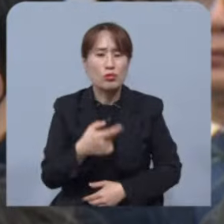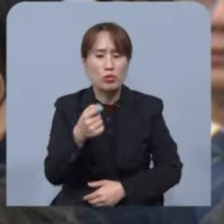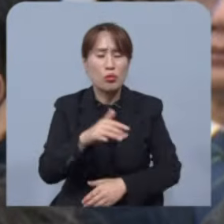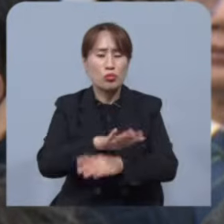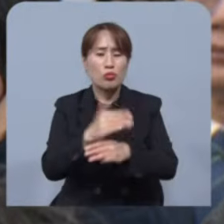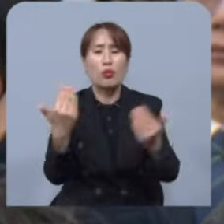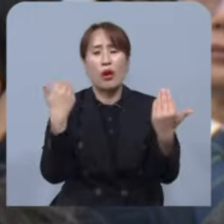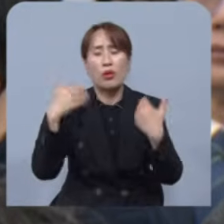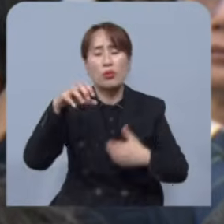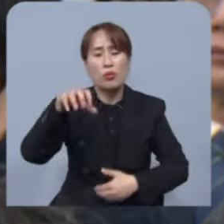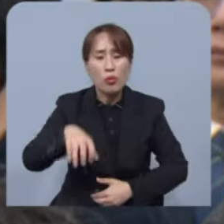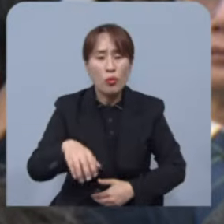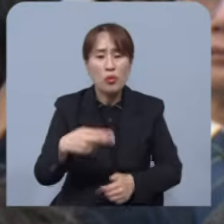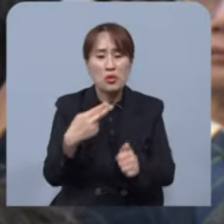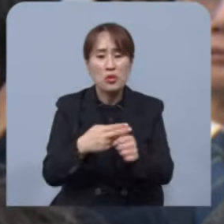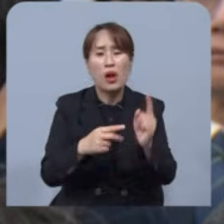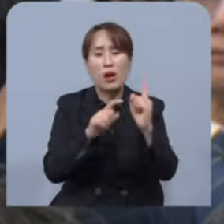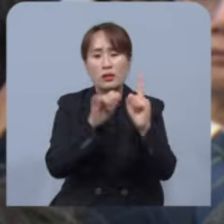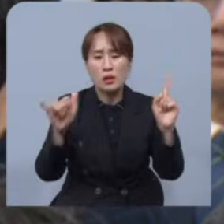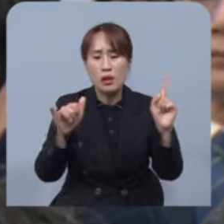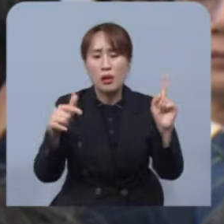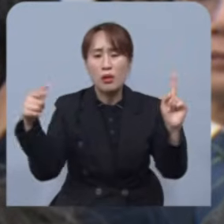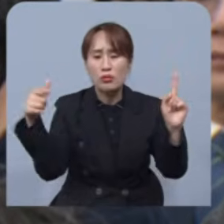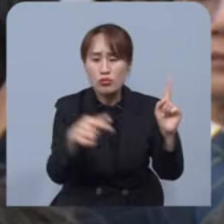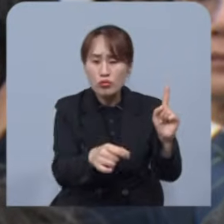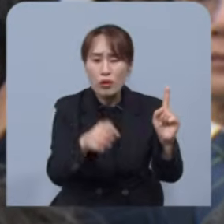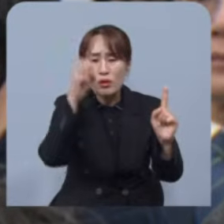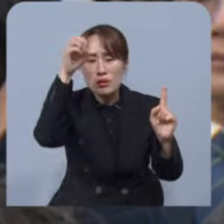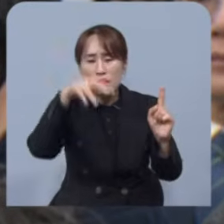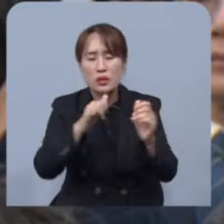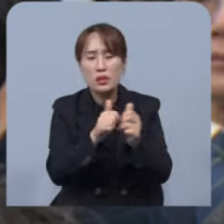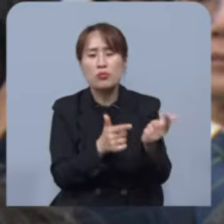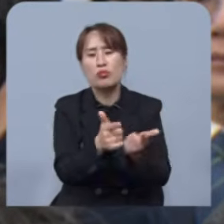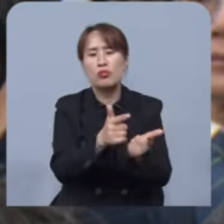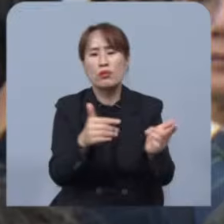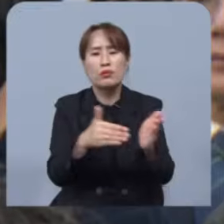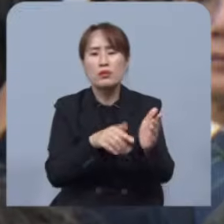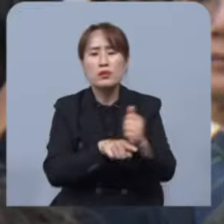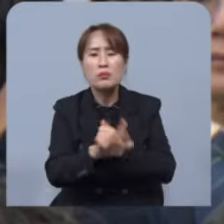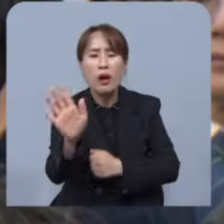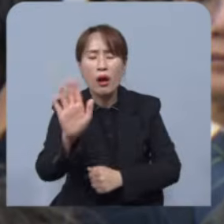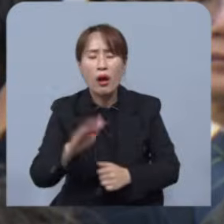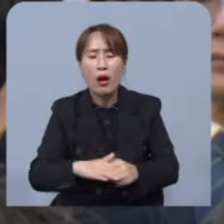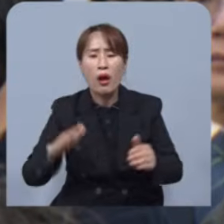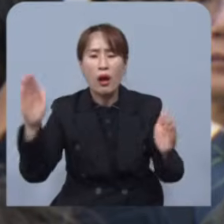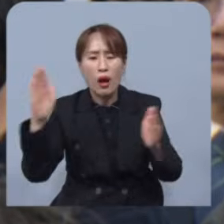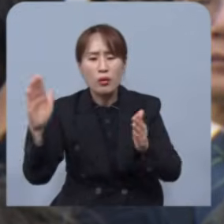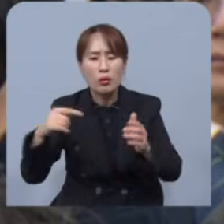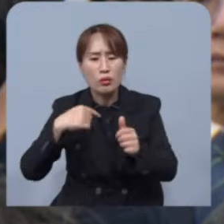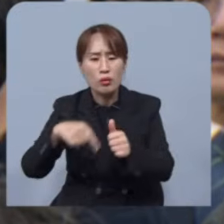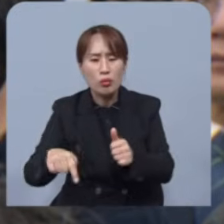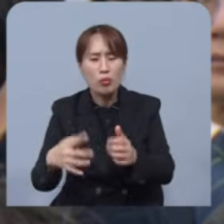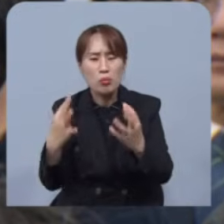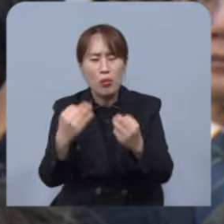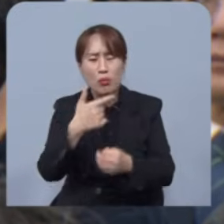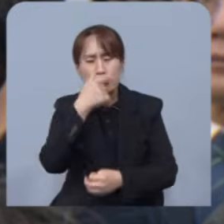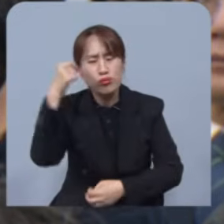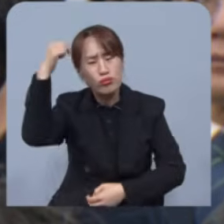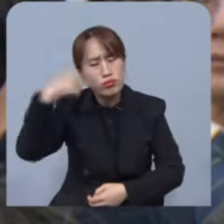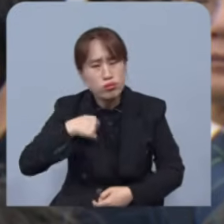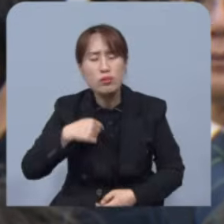농촌 학교에서는 교사 한 분이 줄어드는 것이 단순한 인력 조정이 아니라 아이들 교육의 한 축이 사라지는